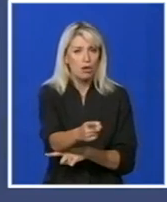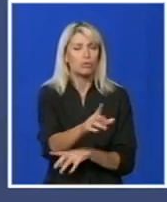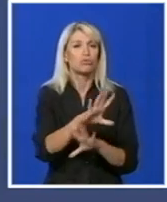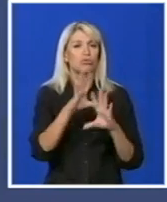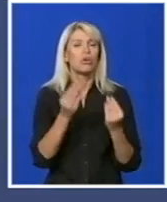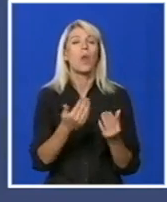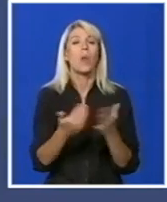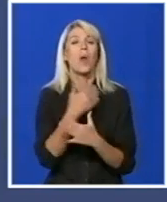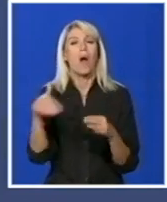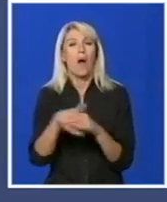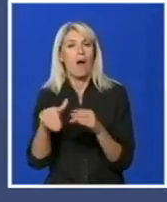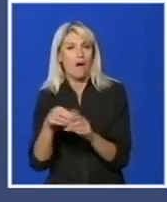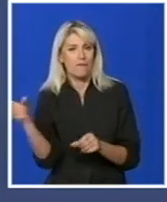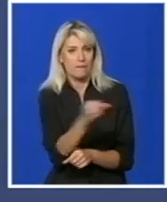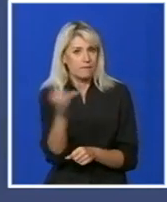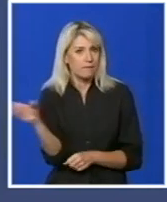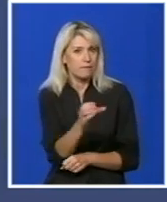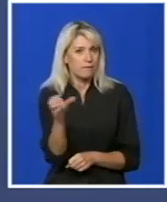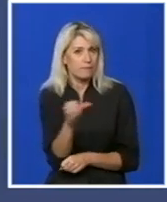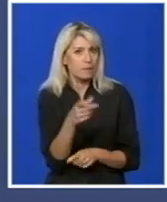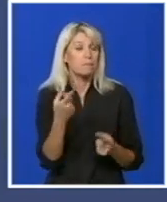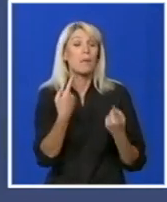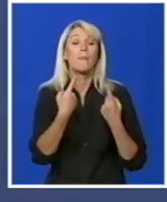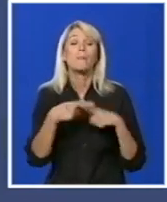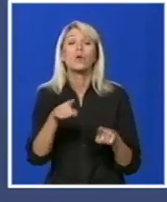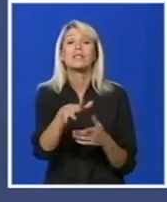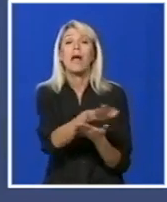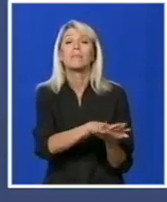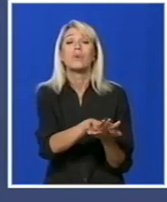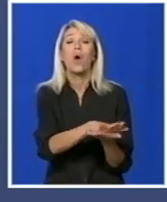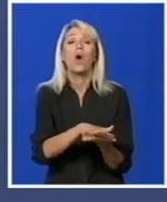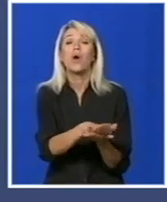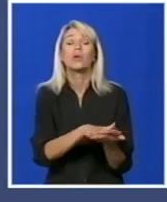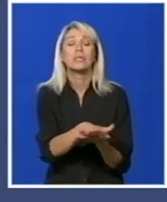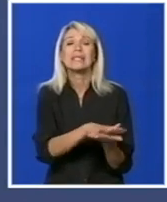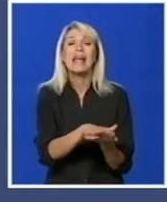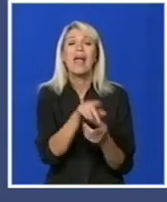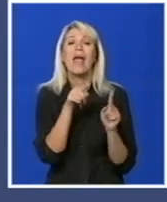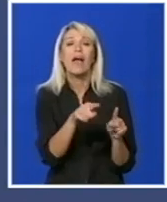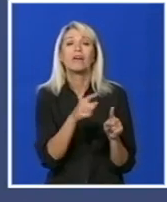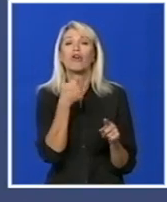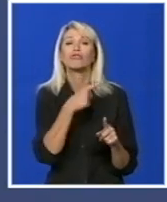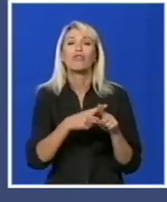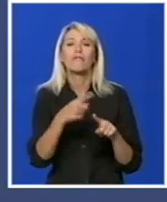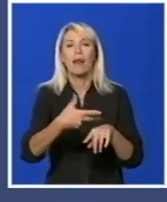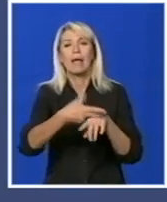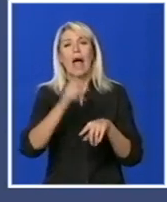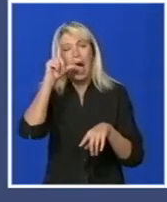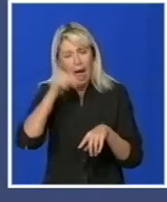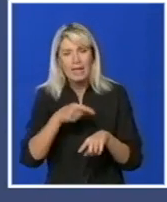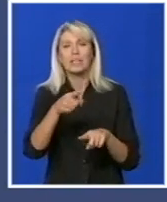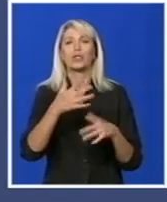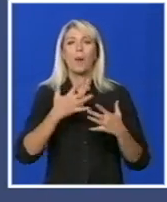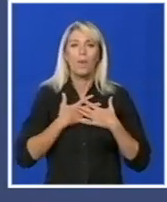novo zapošljavanje, pogotovo u sektoru gde nam to najviše nedostaje, a to je anestezijologija,